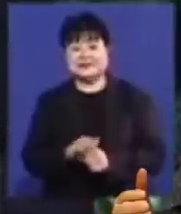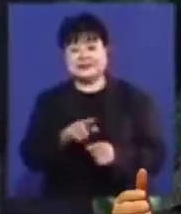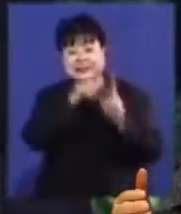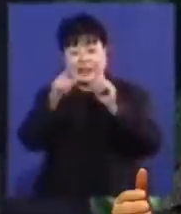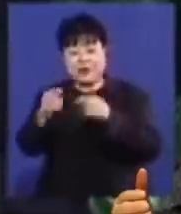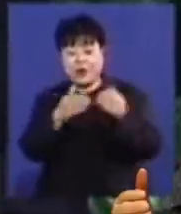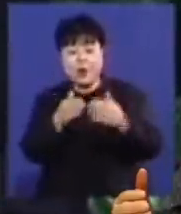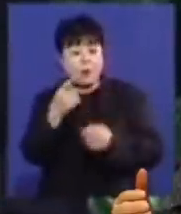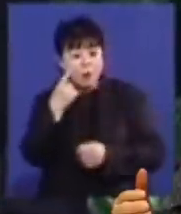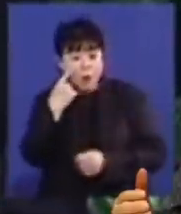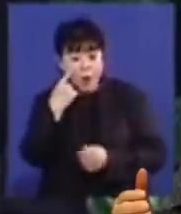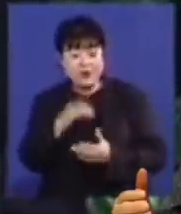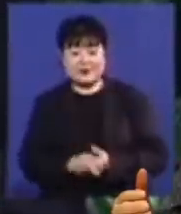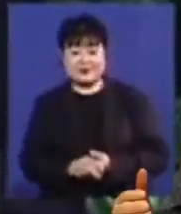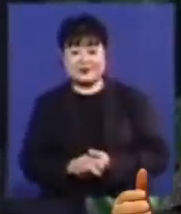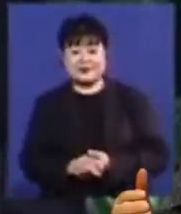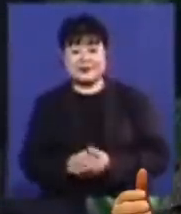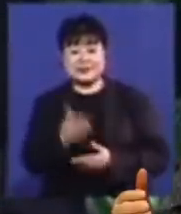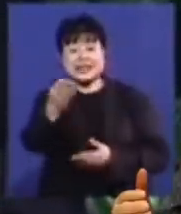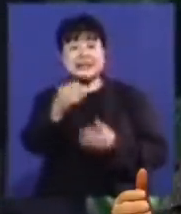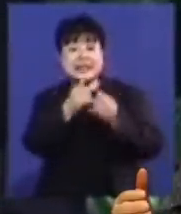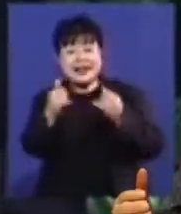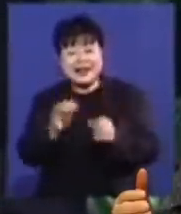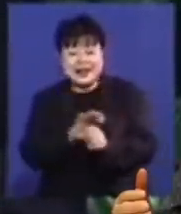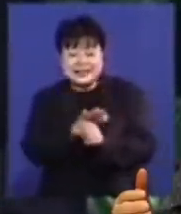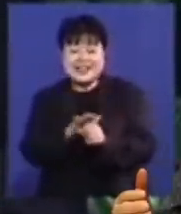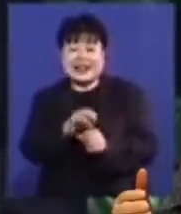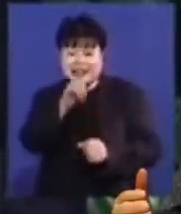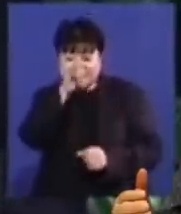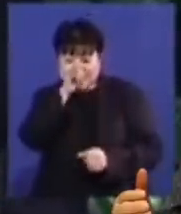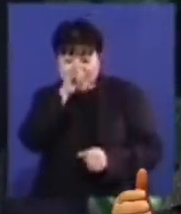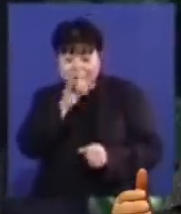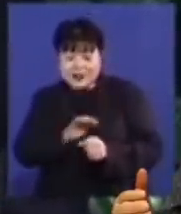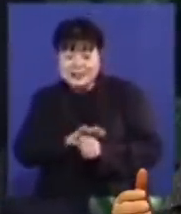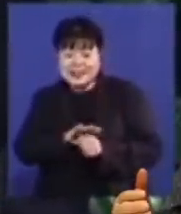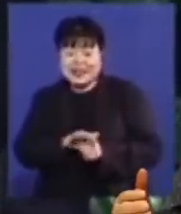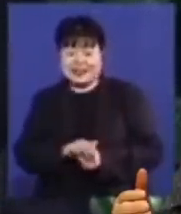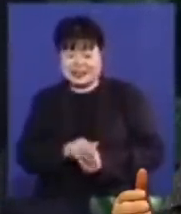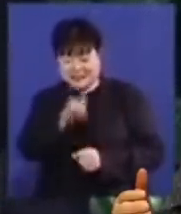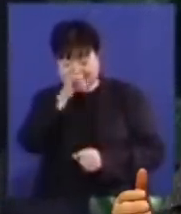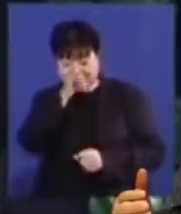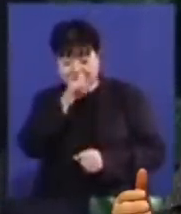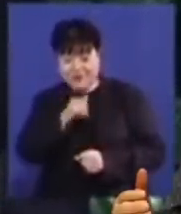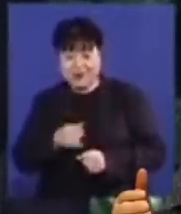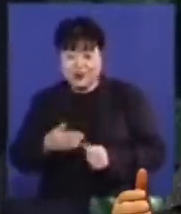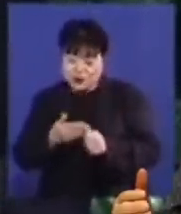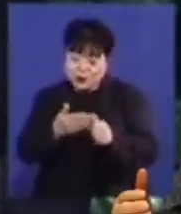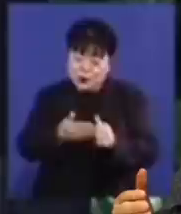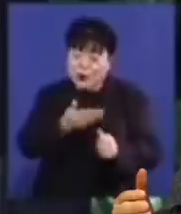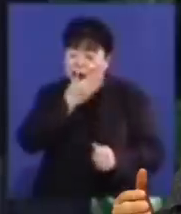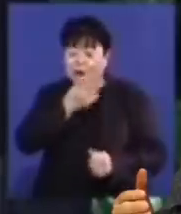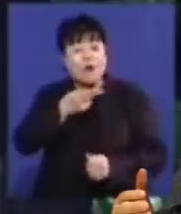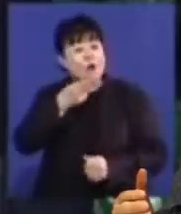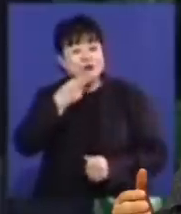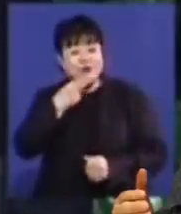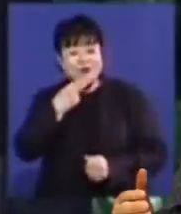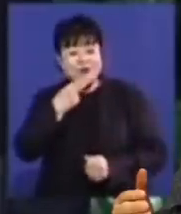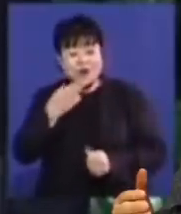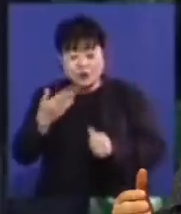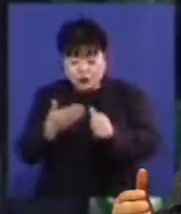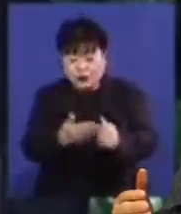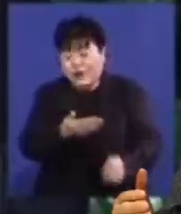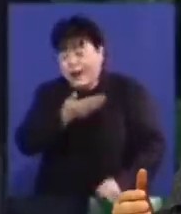의하면 상대방이 사랑스러우면 자꾸 주게 돼요. 아무리 줘도 아깝지가 않아요. 그러나 주는